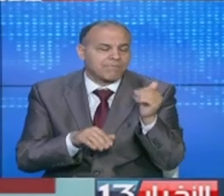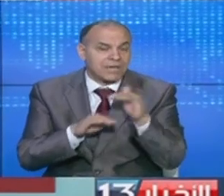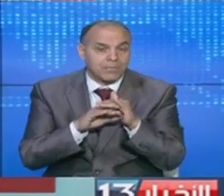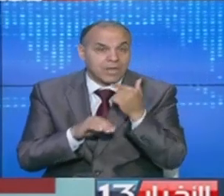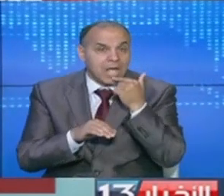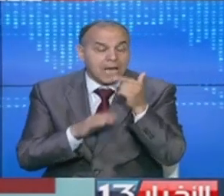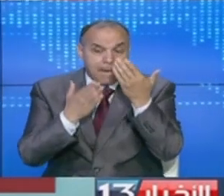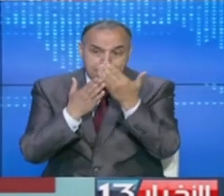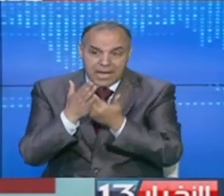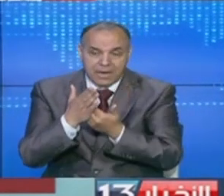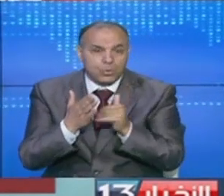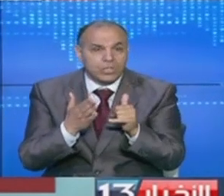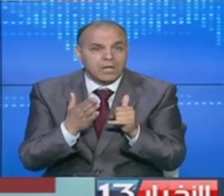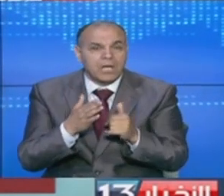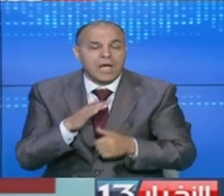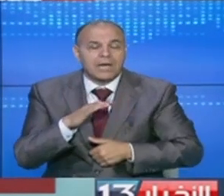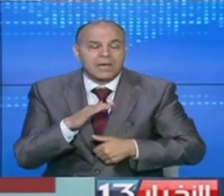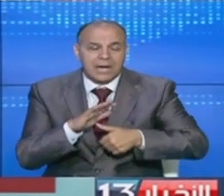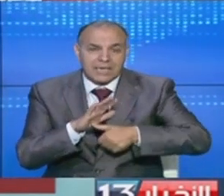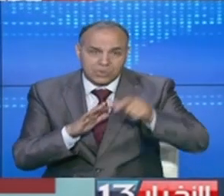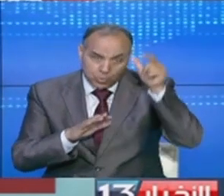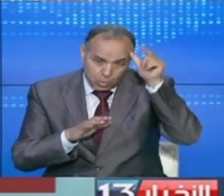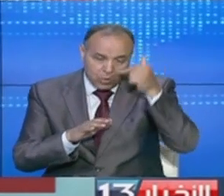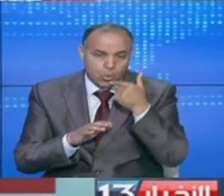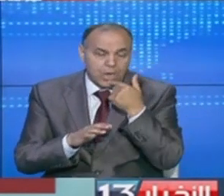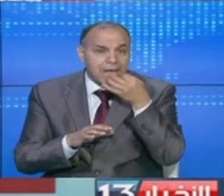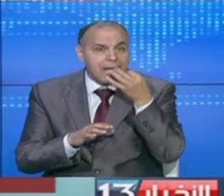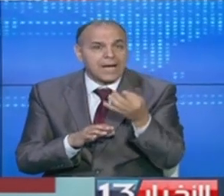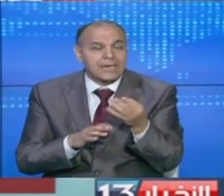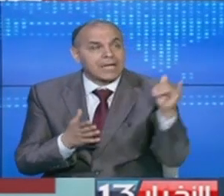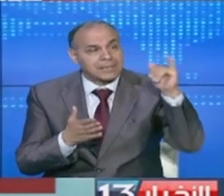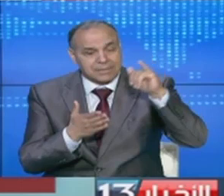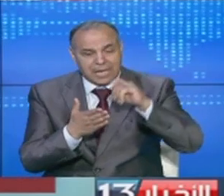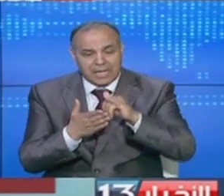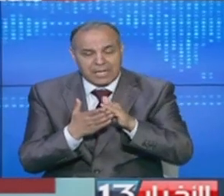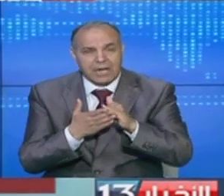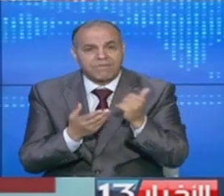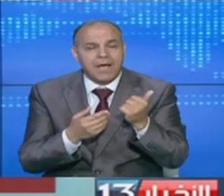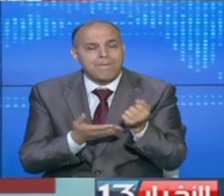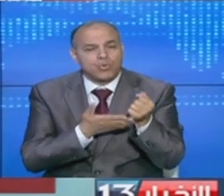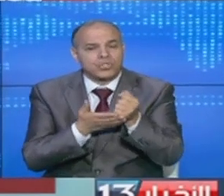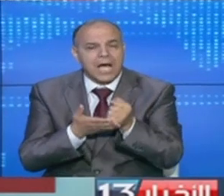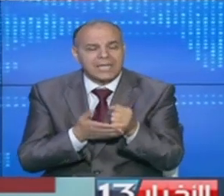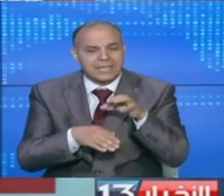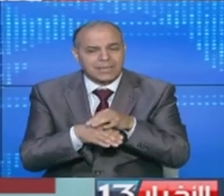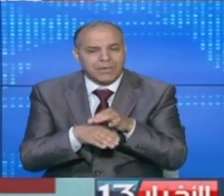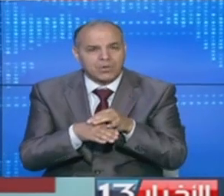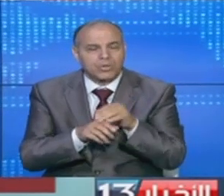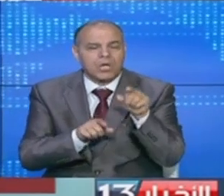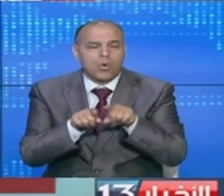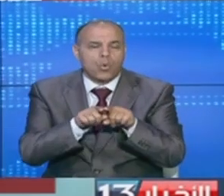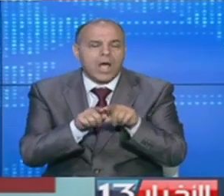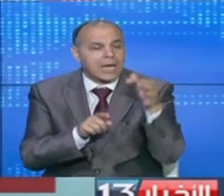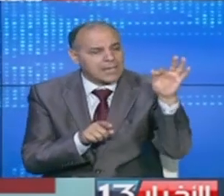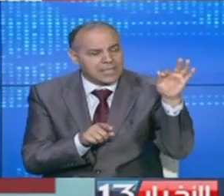ببيان صادر عن رئاسه الجمهوريه يفيد بان الطائره تحمل مساعدات طبيه لشقيقه